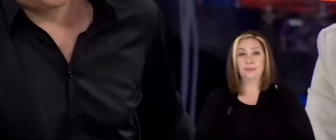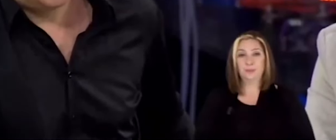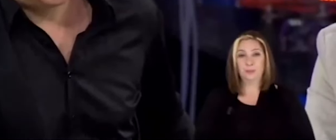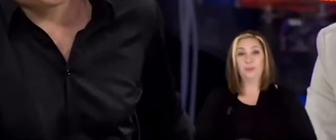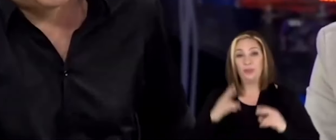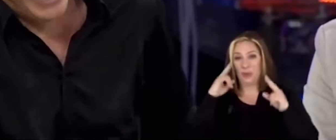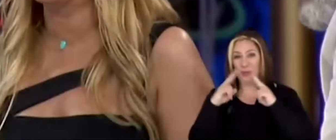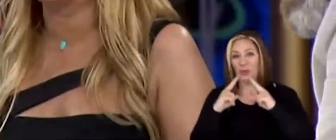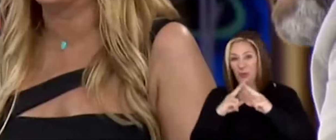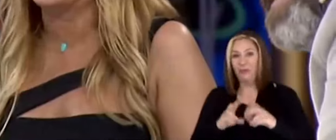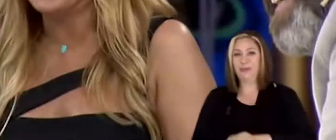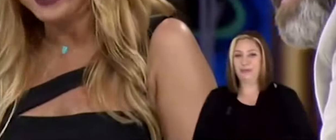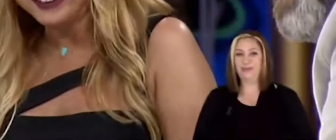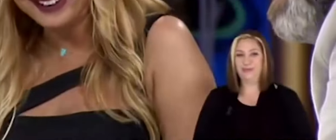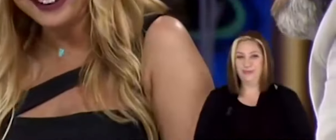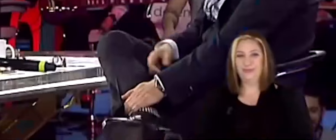Görüşüyoruz.